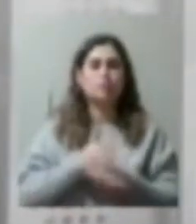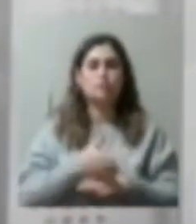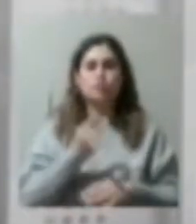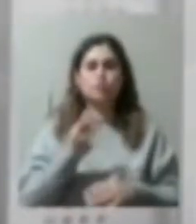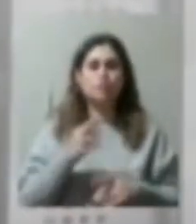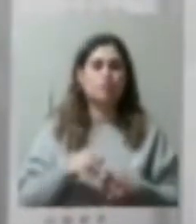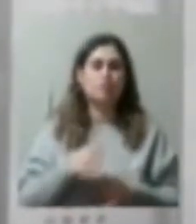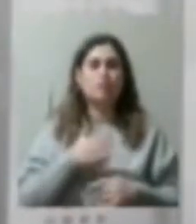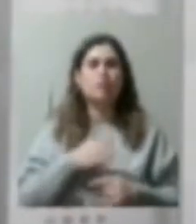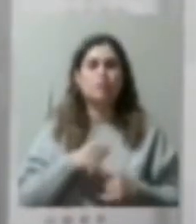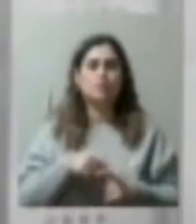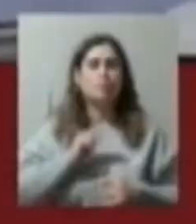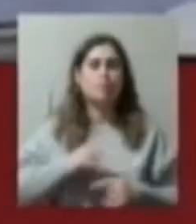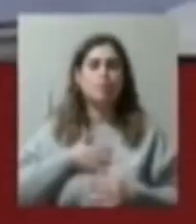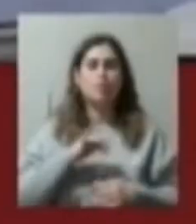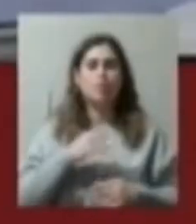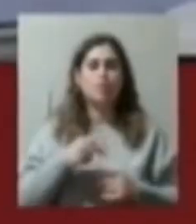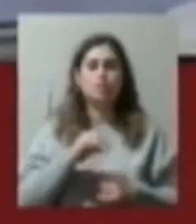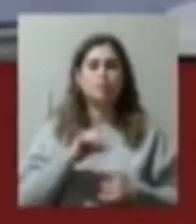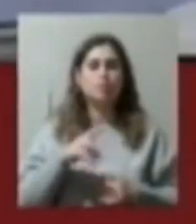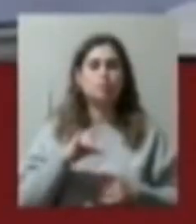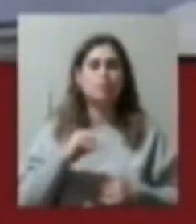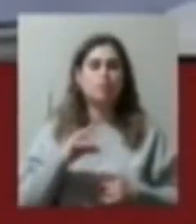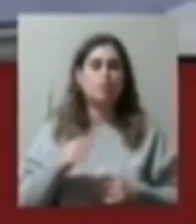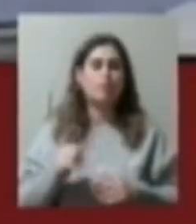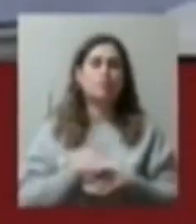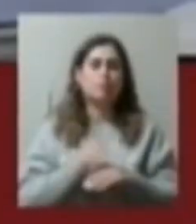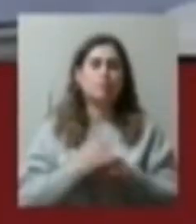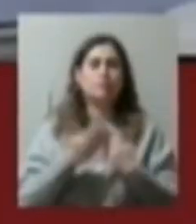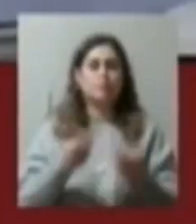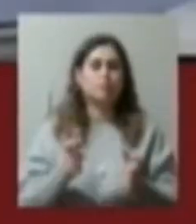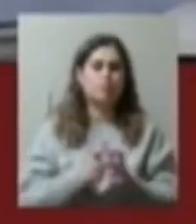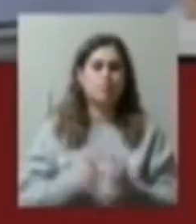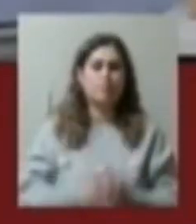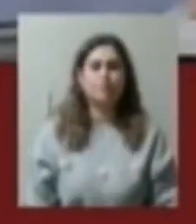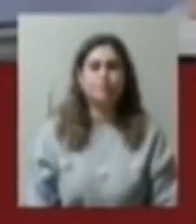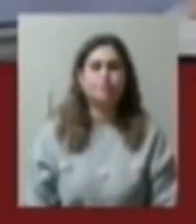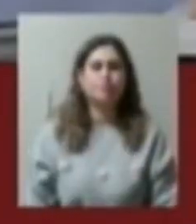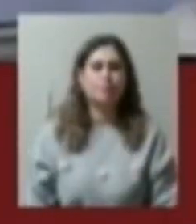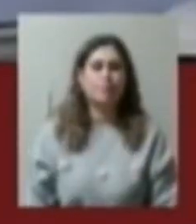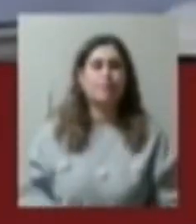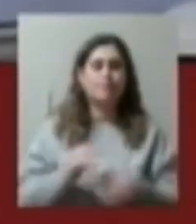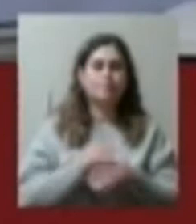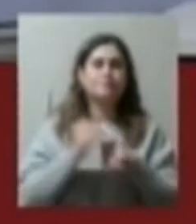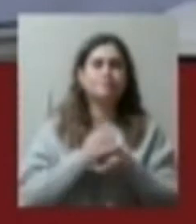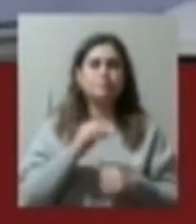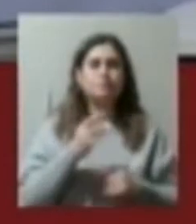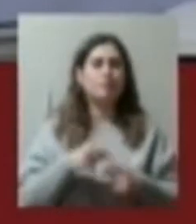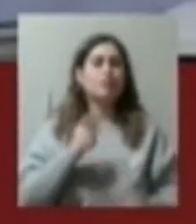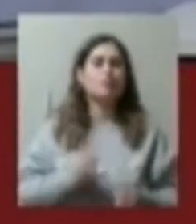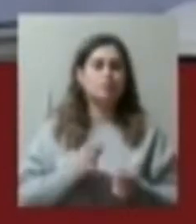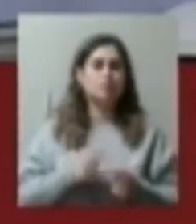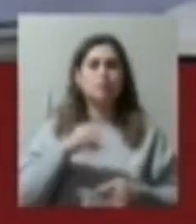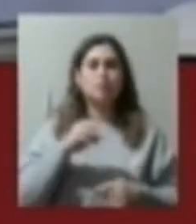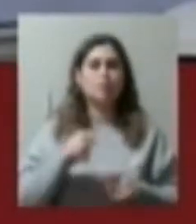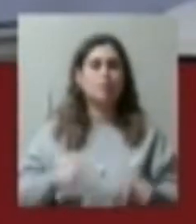студії. Там працює моя колега Оксана Страмнова. Оксано, вітаю, тобі слово. Добрий вечір, Ксенія. Дійсно, тему